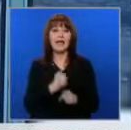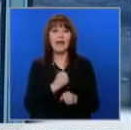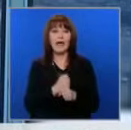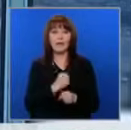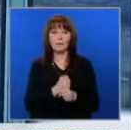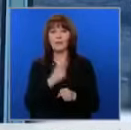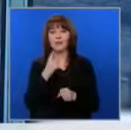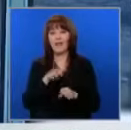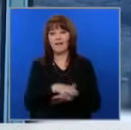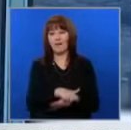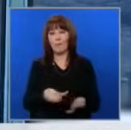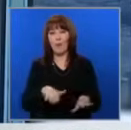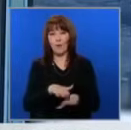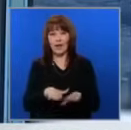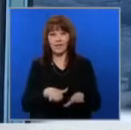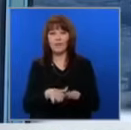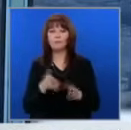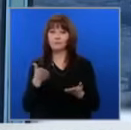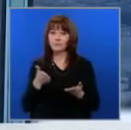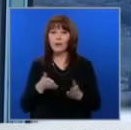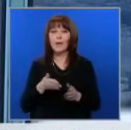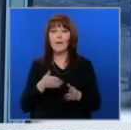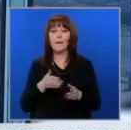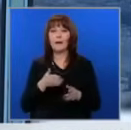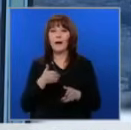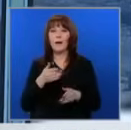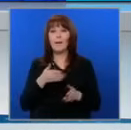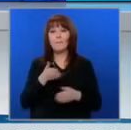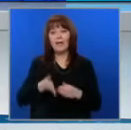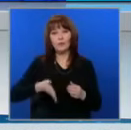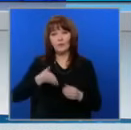ни летища, като пътниците ще бъдат обслужвани 2 пъти по-бързо.